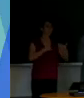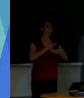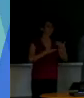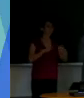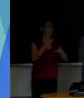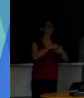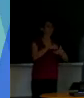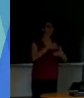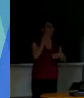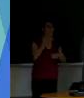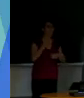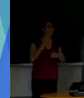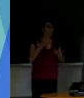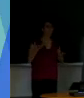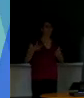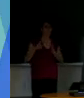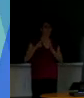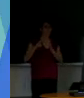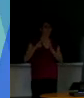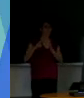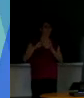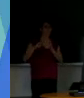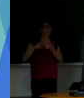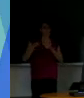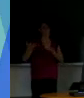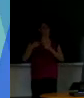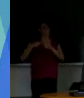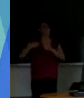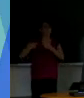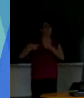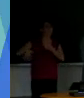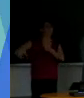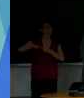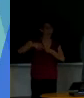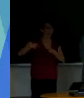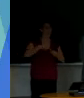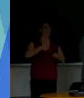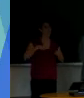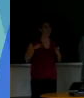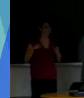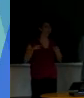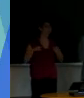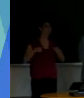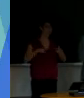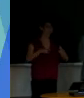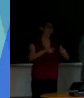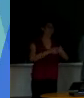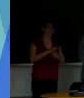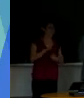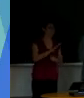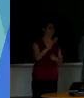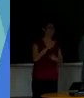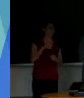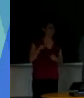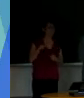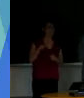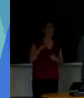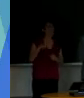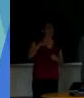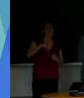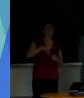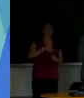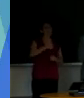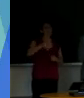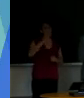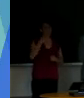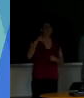aggiornati rispetto a quelle che sono le esigenze del mercato. Per esempio, stiamo per licenziare 2 percorsi, adesso